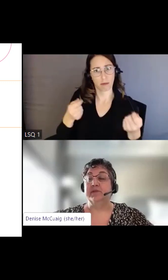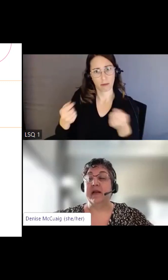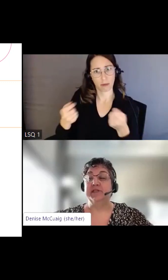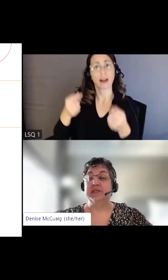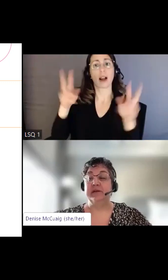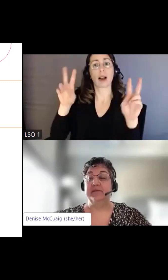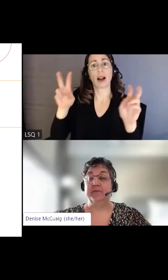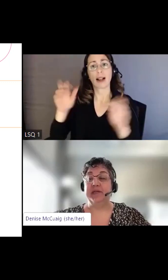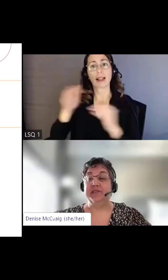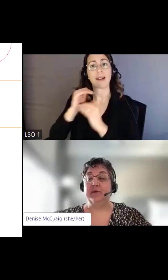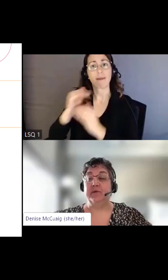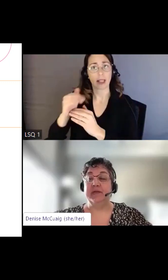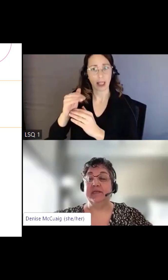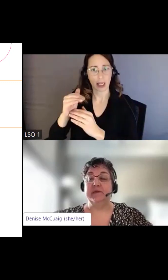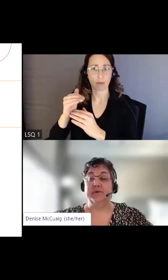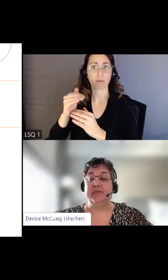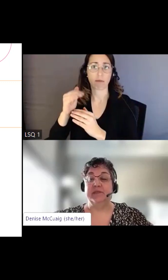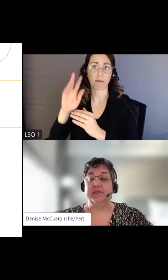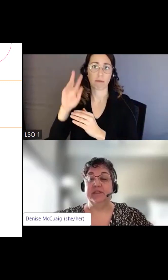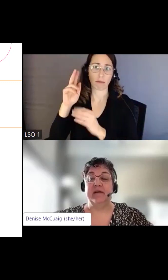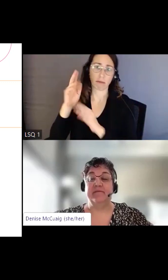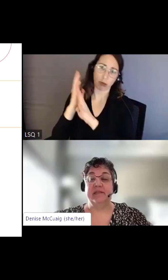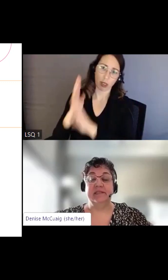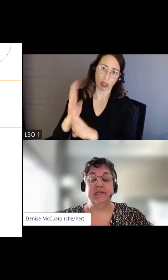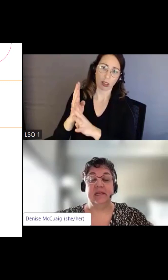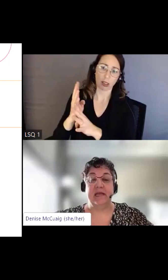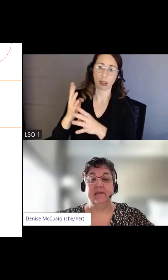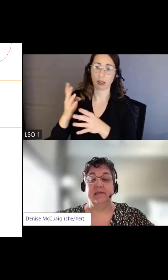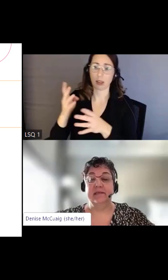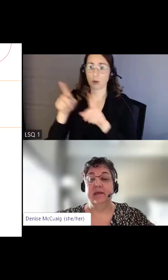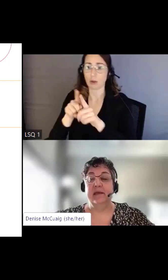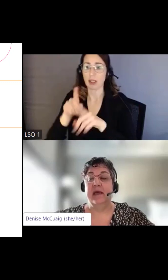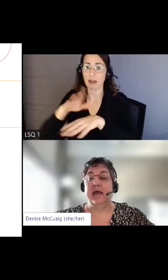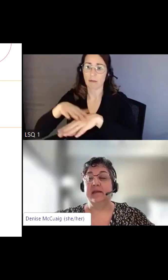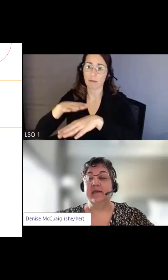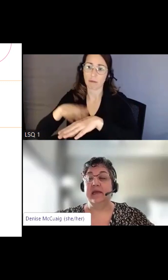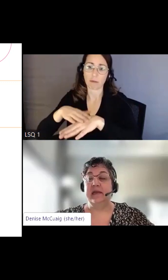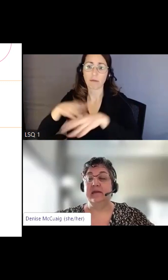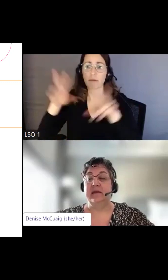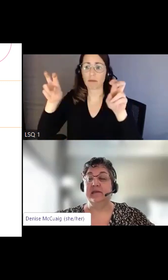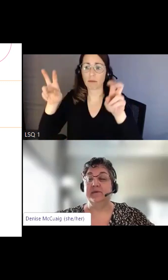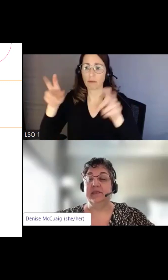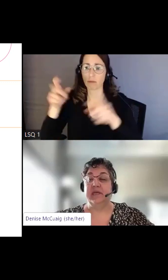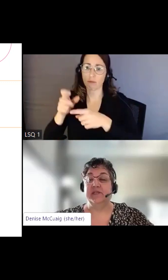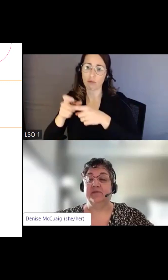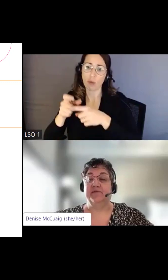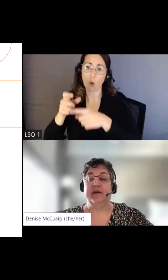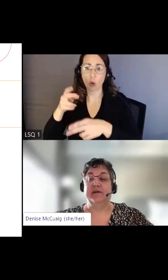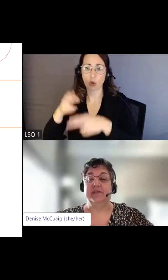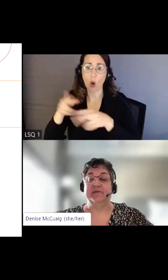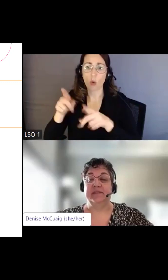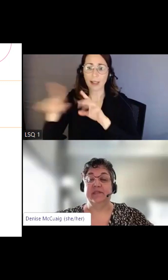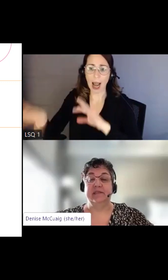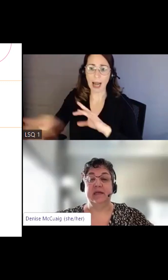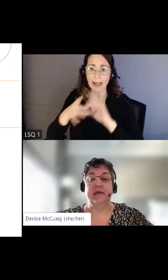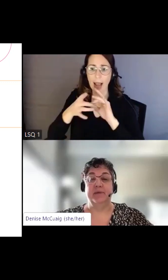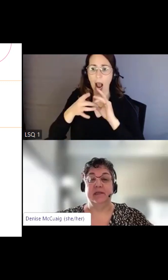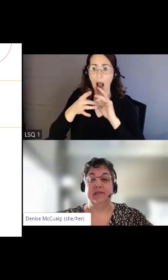Advisory, et aussi de l'Alliance et l'Association canadienne pour les services et les politiques de